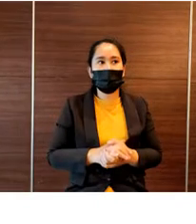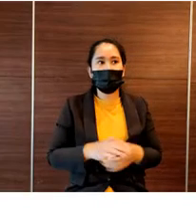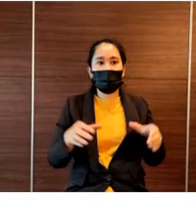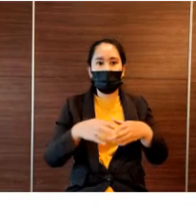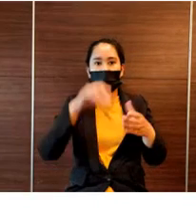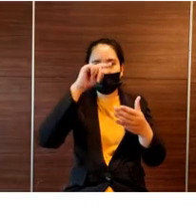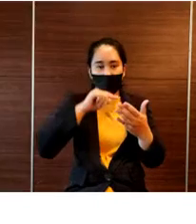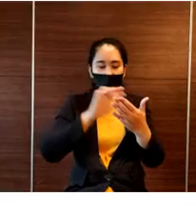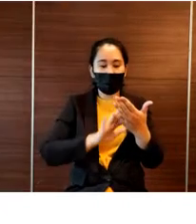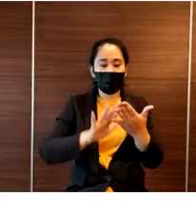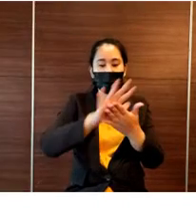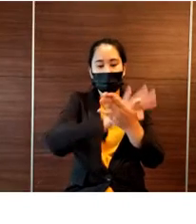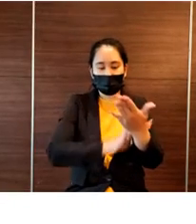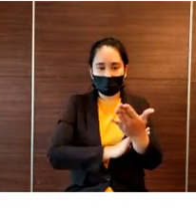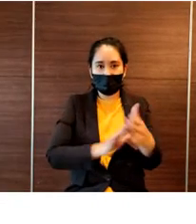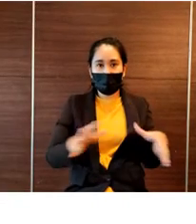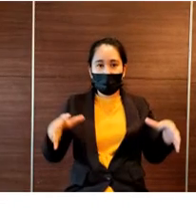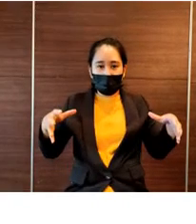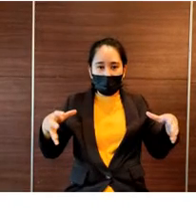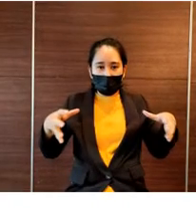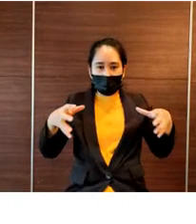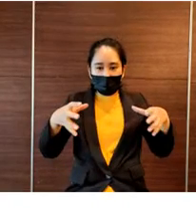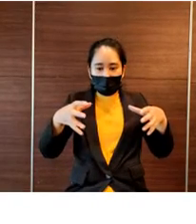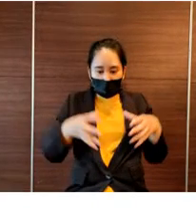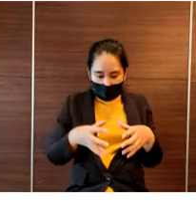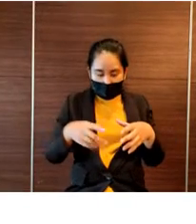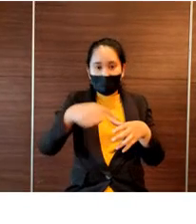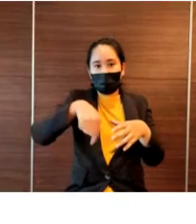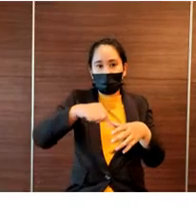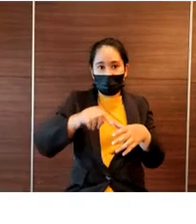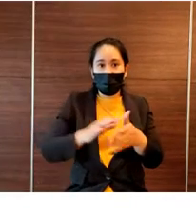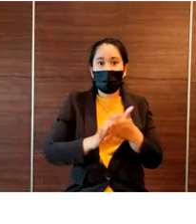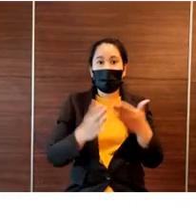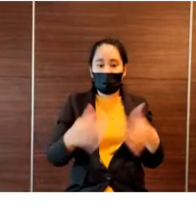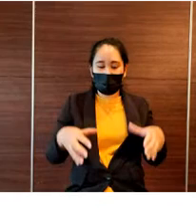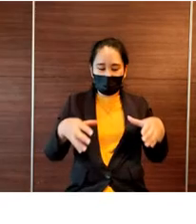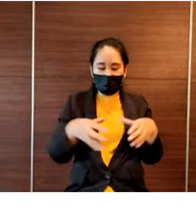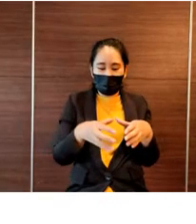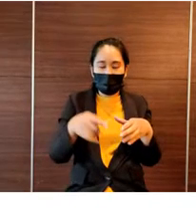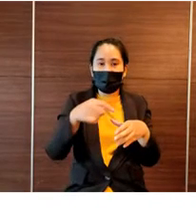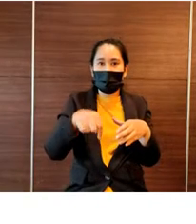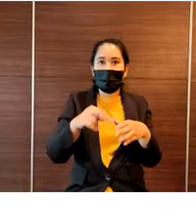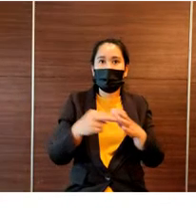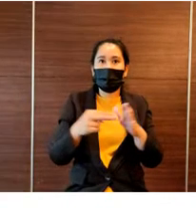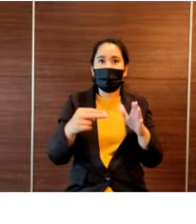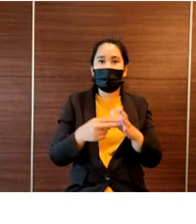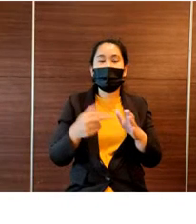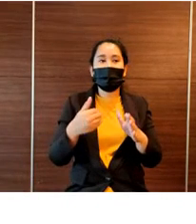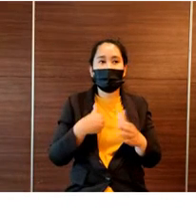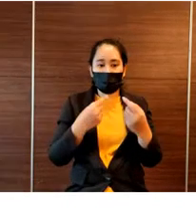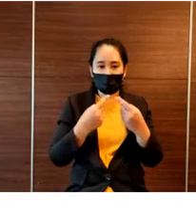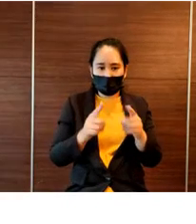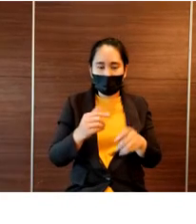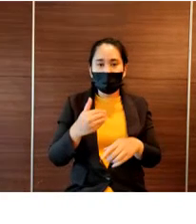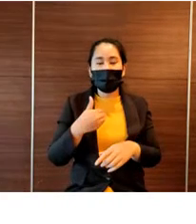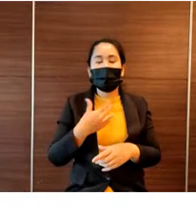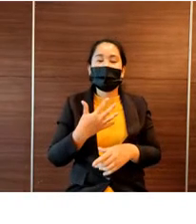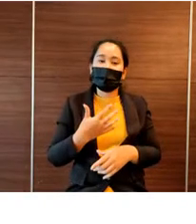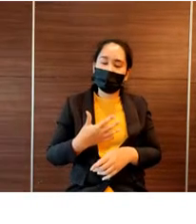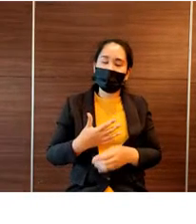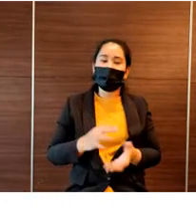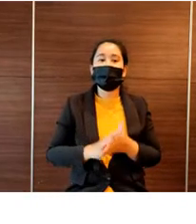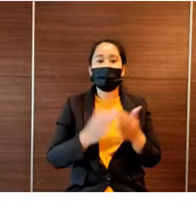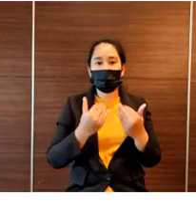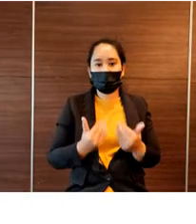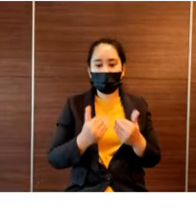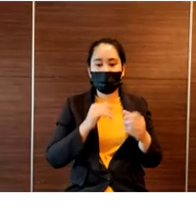ประเทศแล้วเราก็บีบลงมาบีบลงมาจนเหลือคีย์ป๊อปแล้วแต่ในคีย์ป๊อปที่เมียวบอกมันมีจุดเล็กๆอีกอะซึ่งตอนนี้เรายังมันเป็